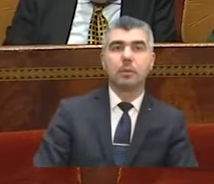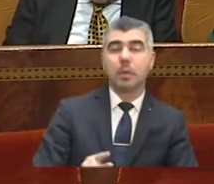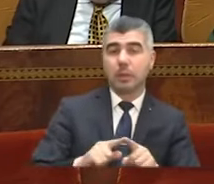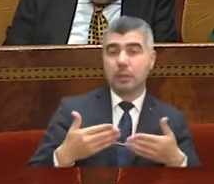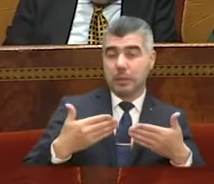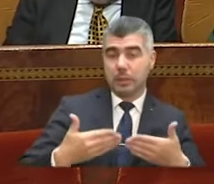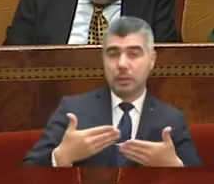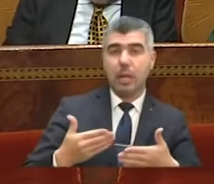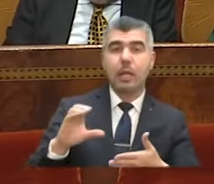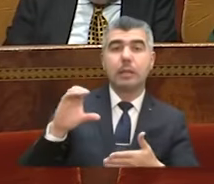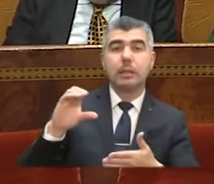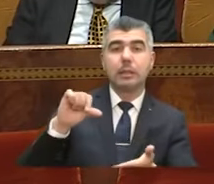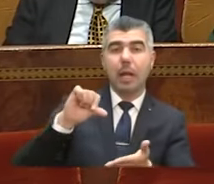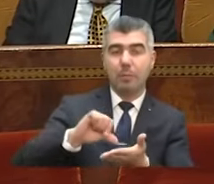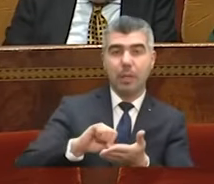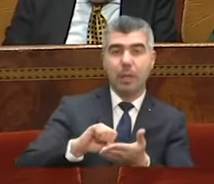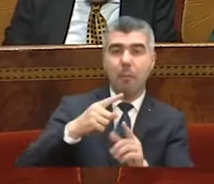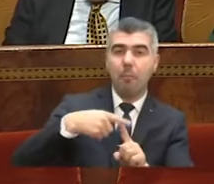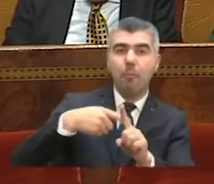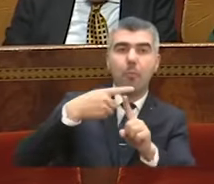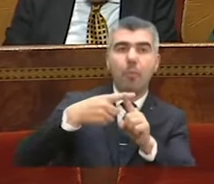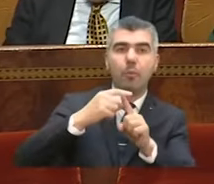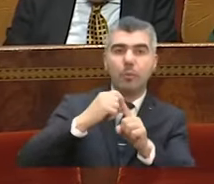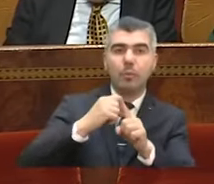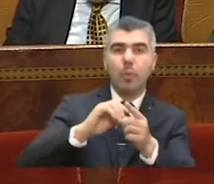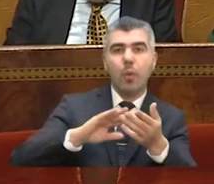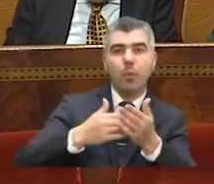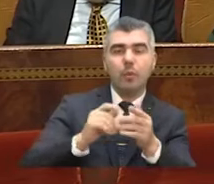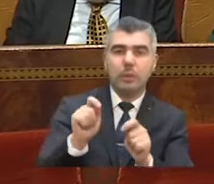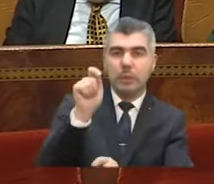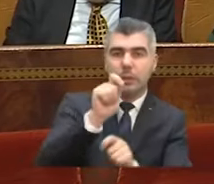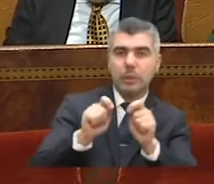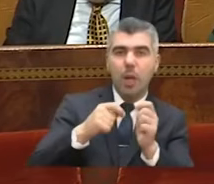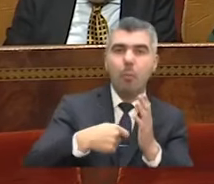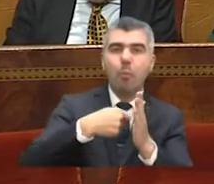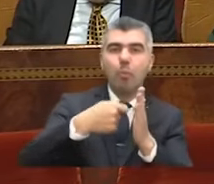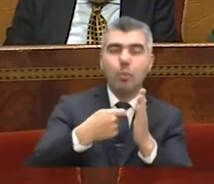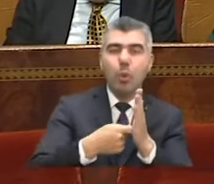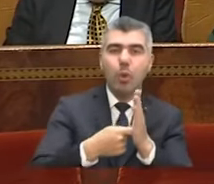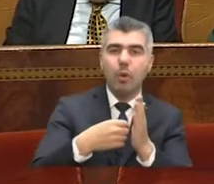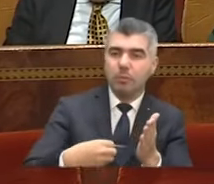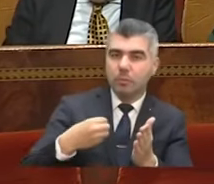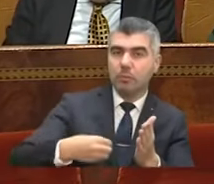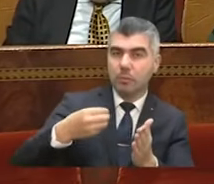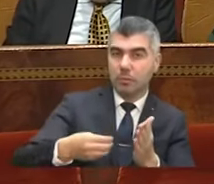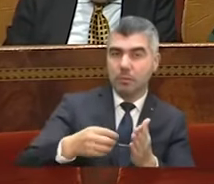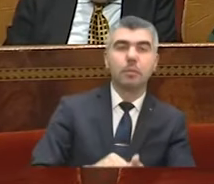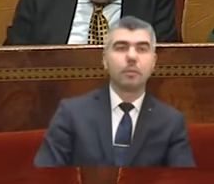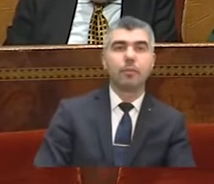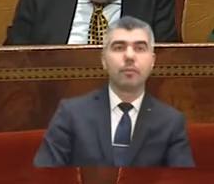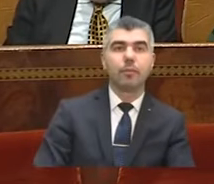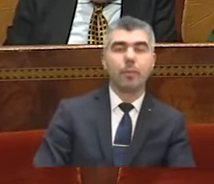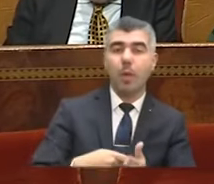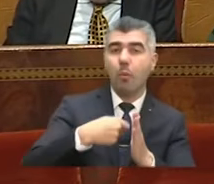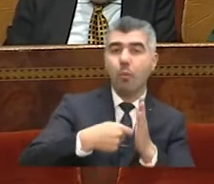البيضاء تعرف واحد الديناميه واحد الحركيه واحد الوتيره سريعه ديال انجاز المشاريع المتعطره، وخاصه المشاريع